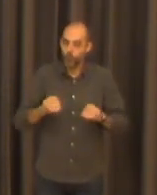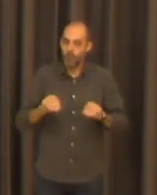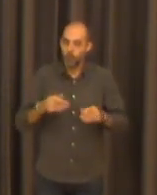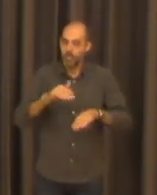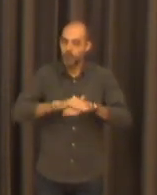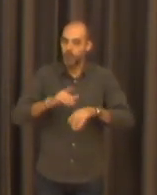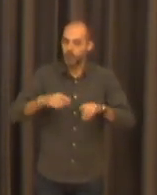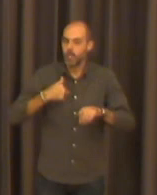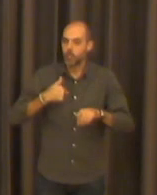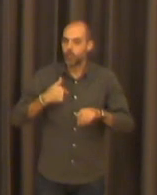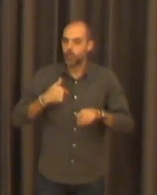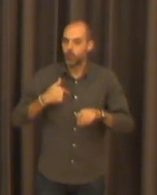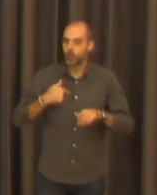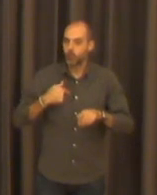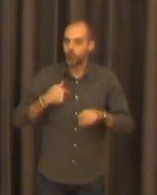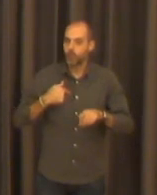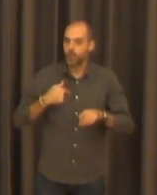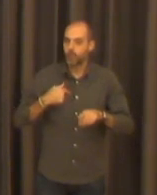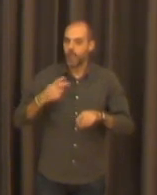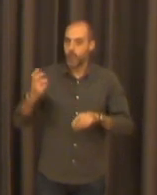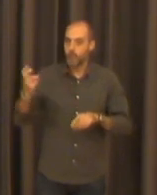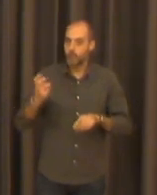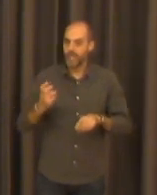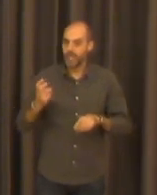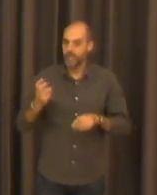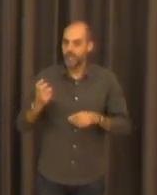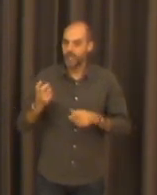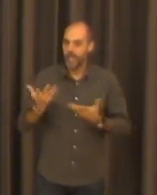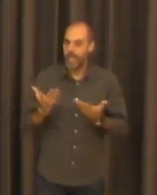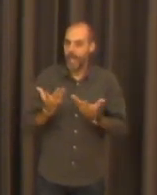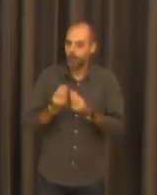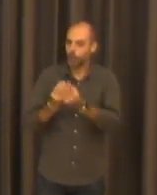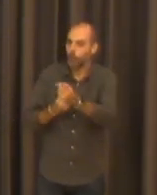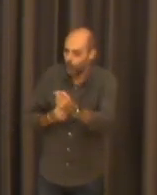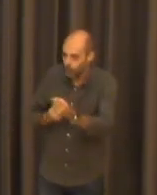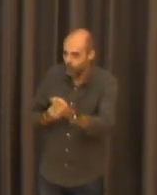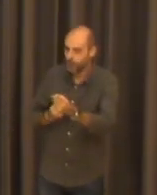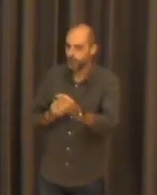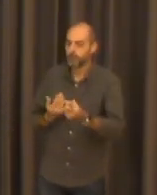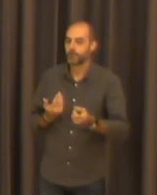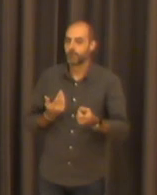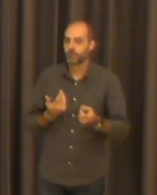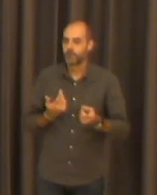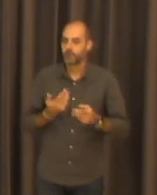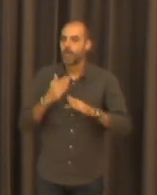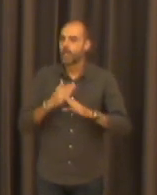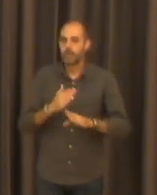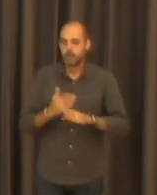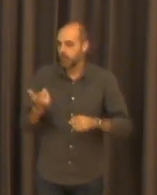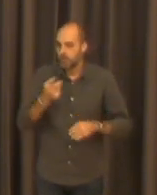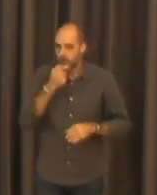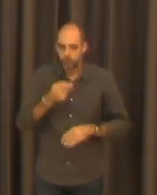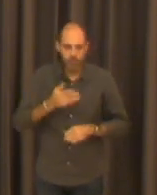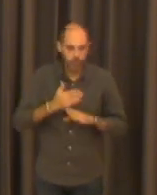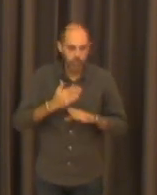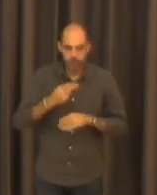i vinc amb tu, per exemple, Per tant, què et puc dir? Doncs que sempre ho he tingut present, que sempre m'ha anat